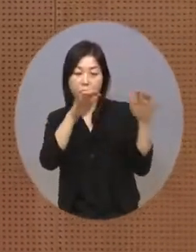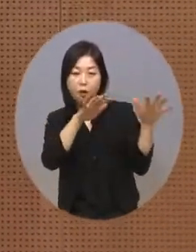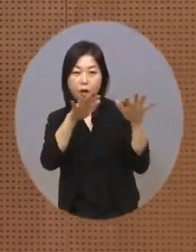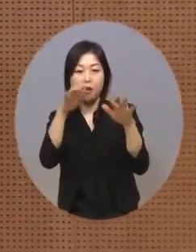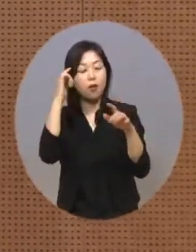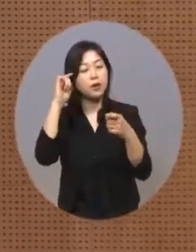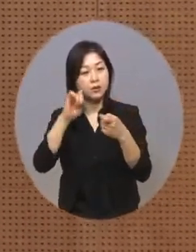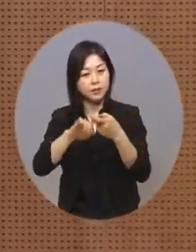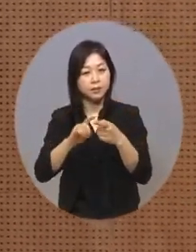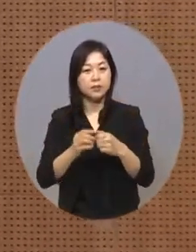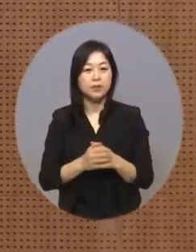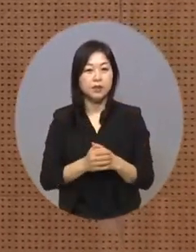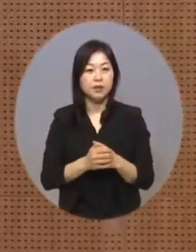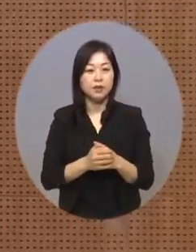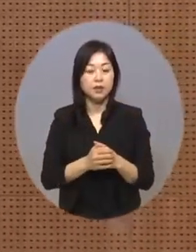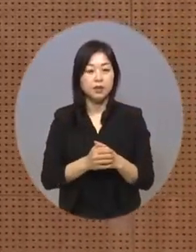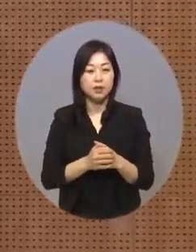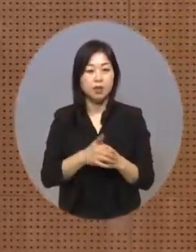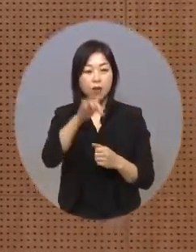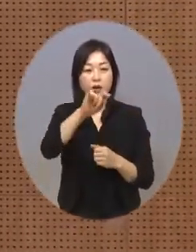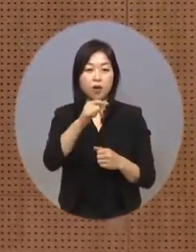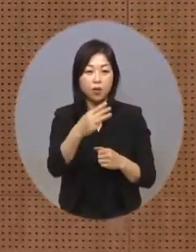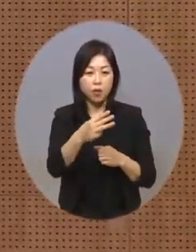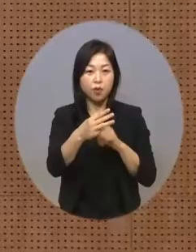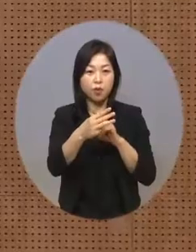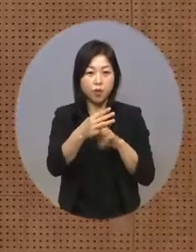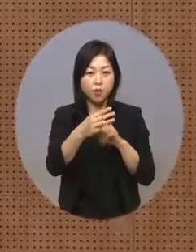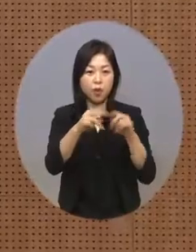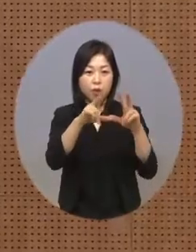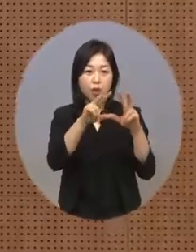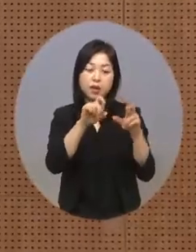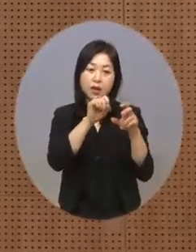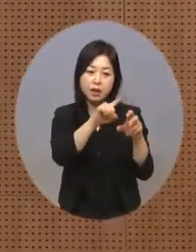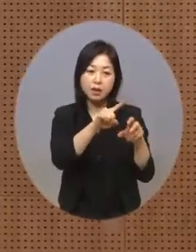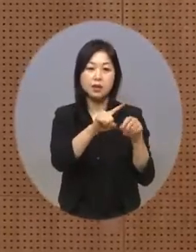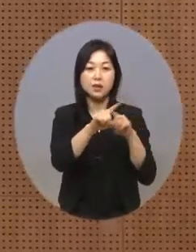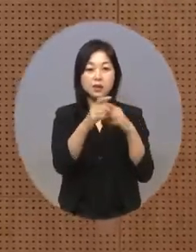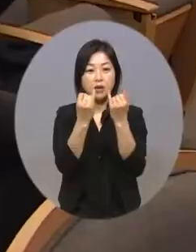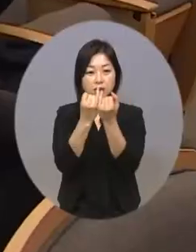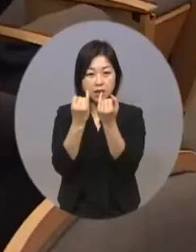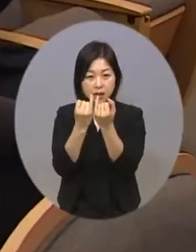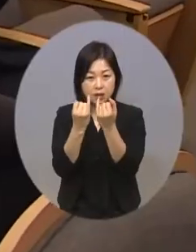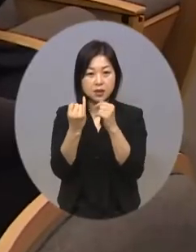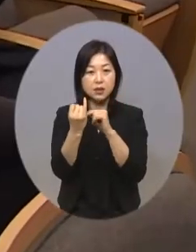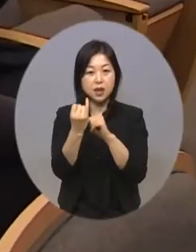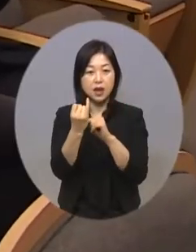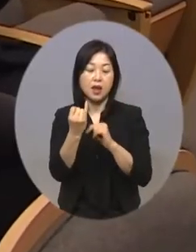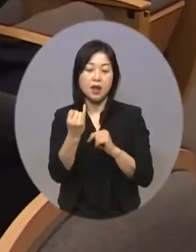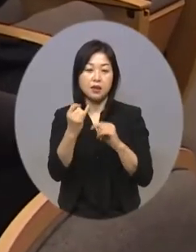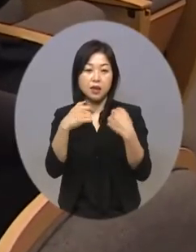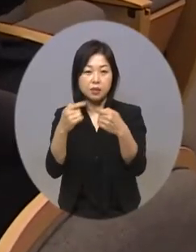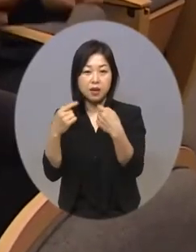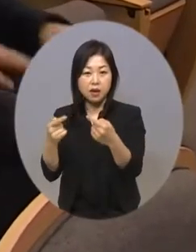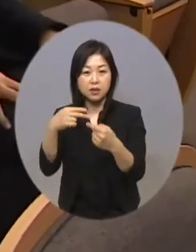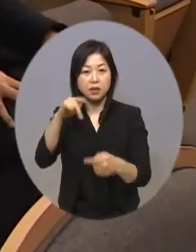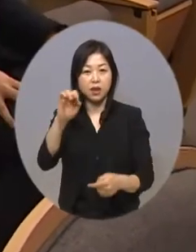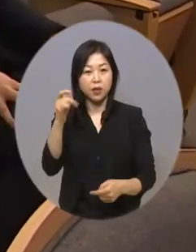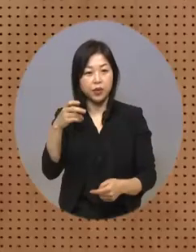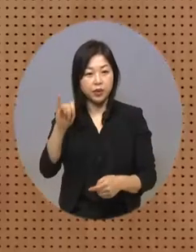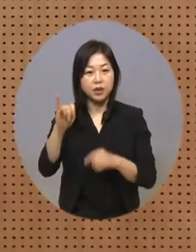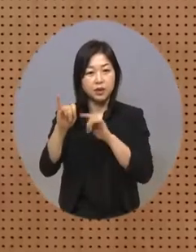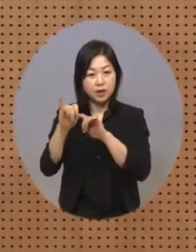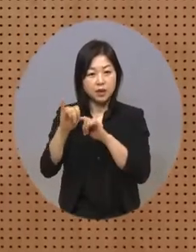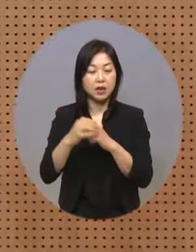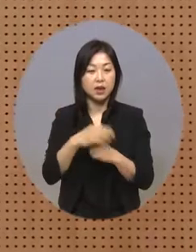예능 골댁 있는 그녀들로 화제를 모은 후지모토 사오리가 그 주인공입니다. 사오리와 한국 수어의 만남은